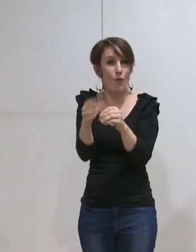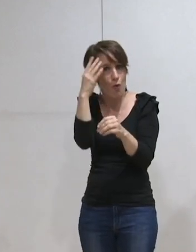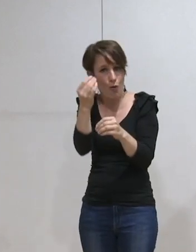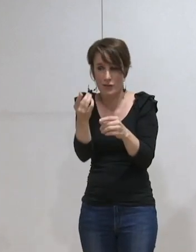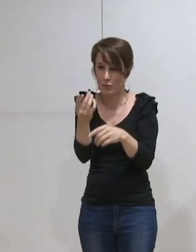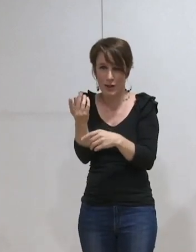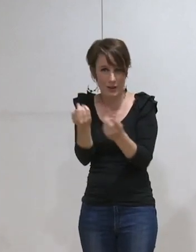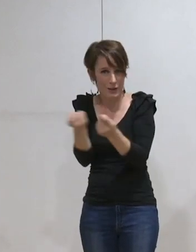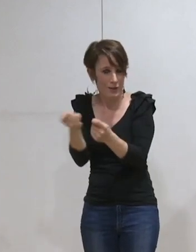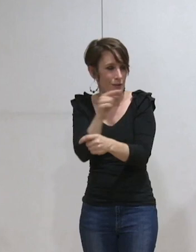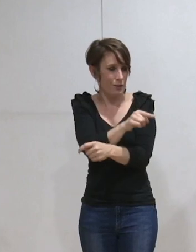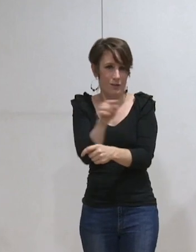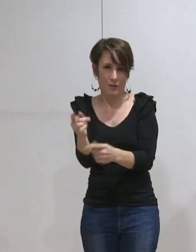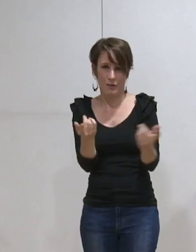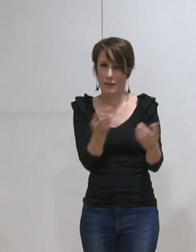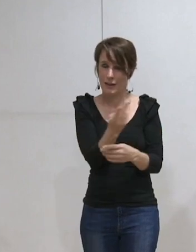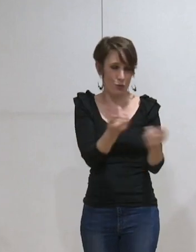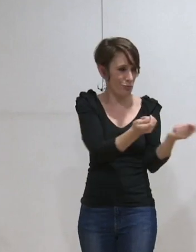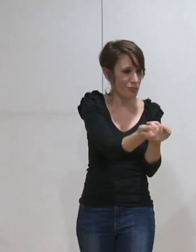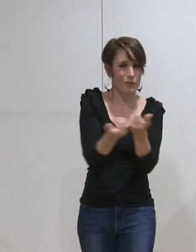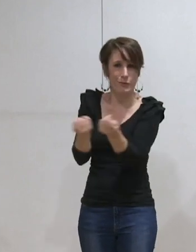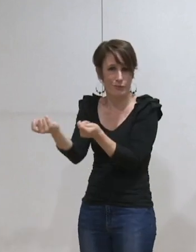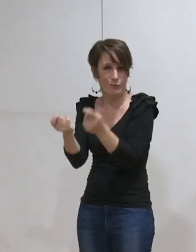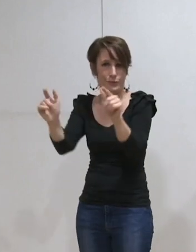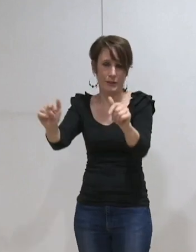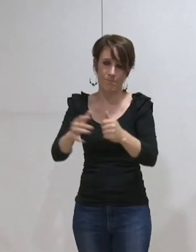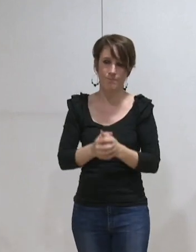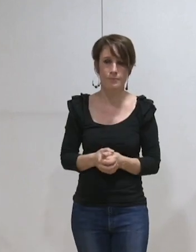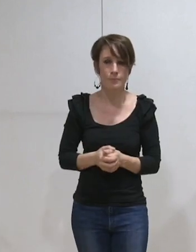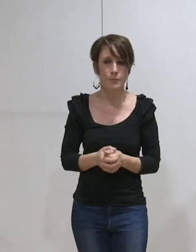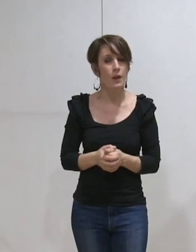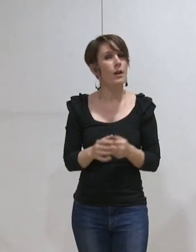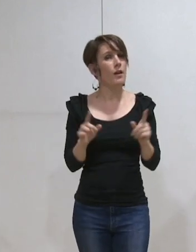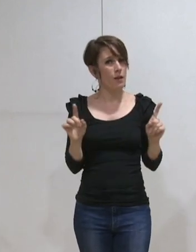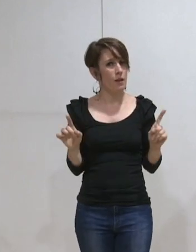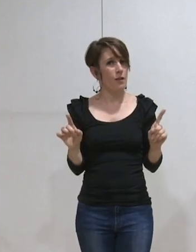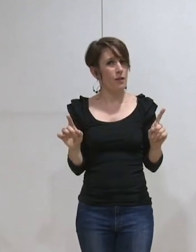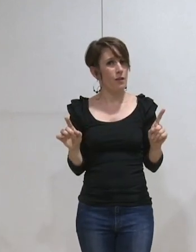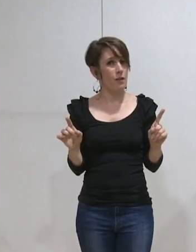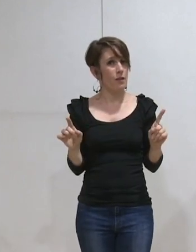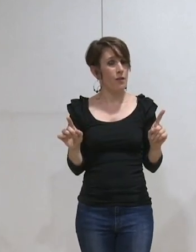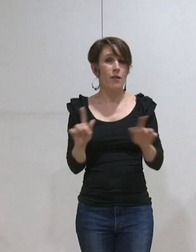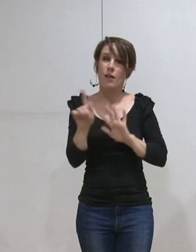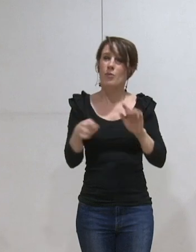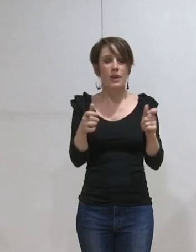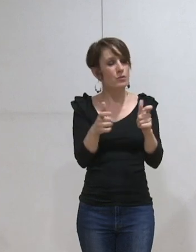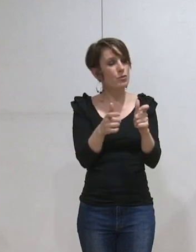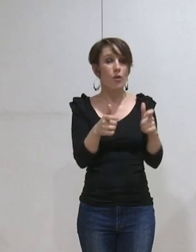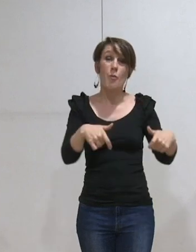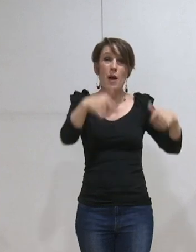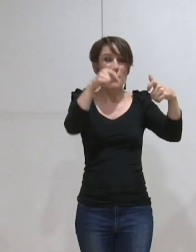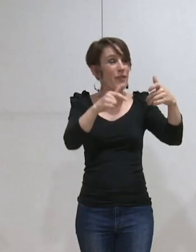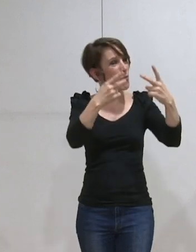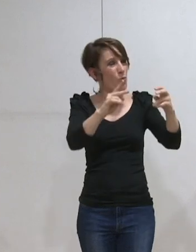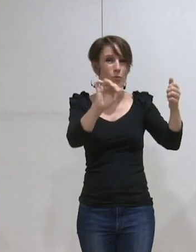quotidien les activités de ces deux structures ce ne sont pas seulement des bâtiments publics qui ont